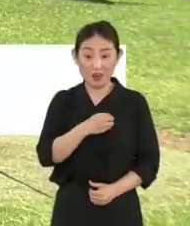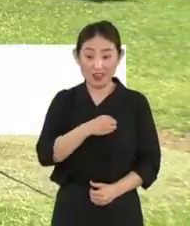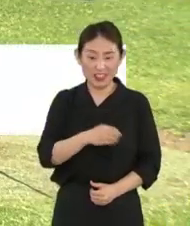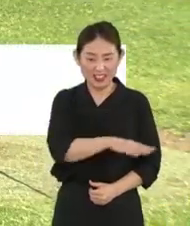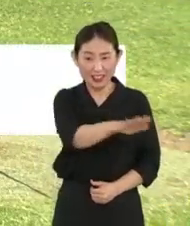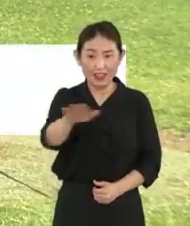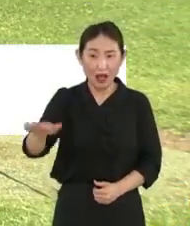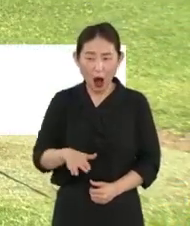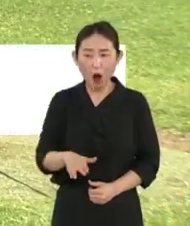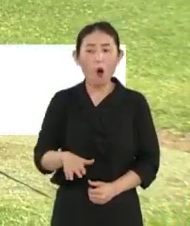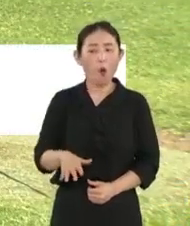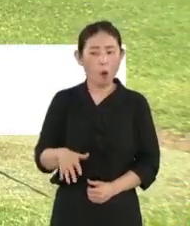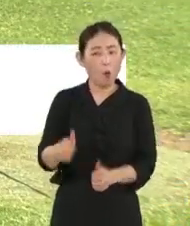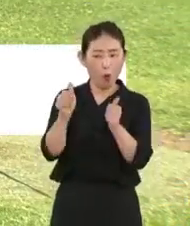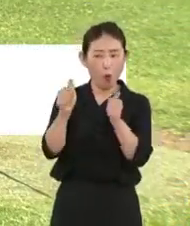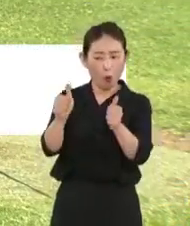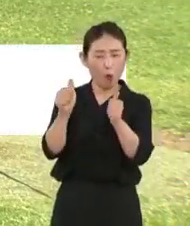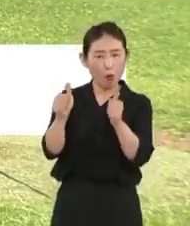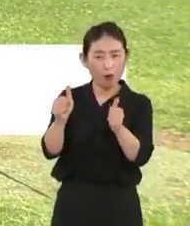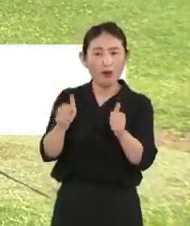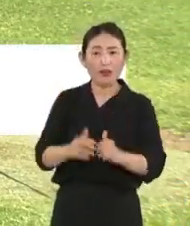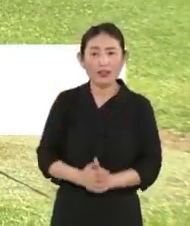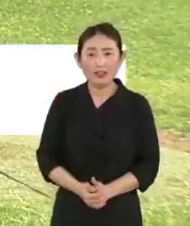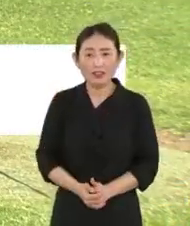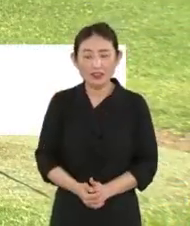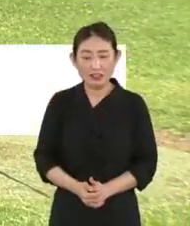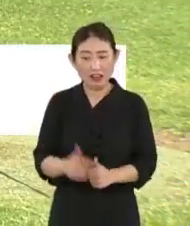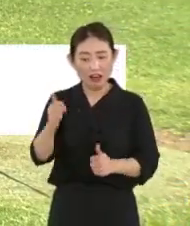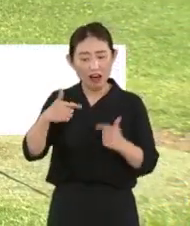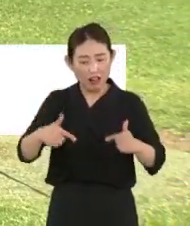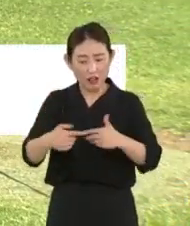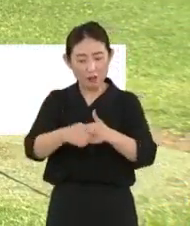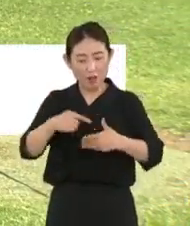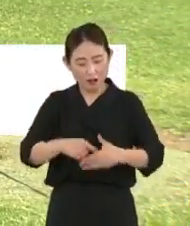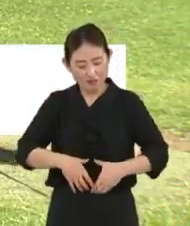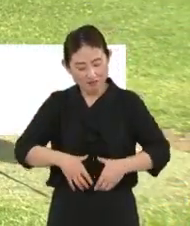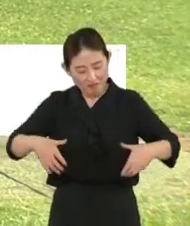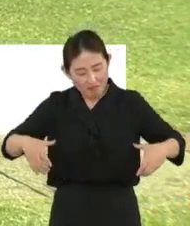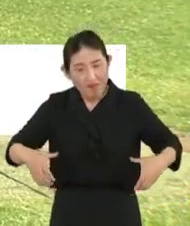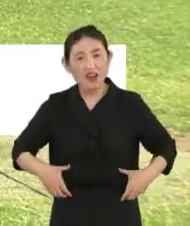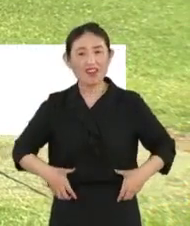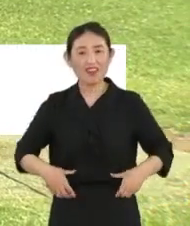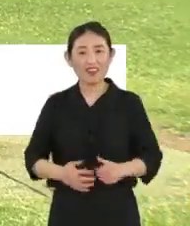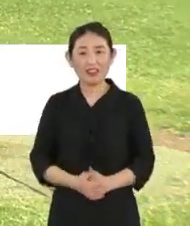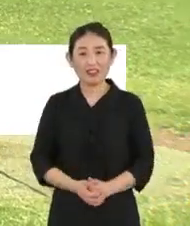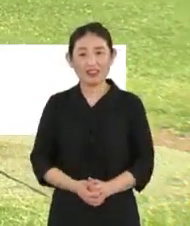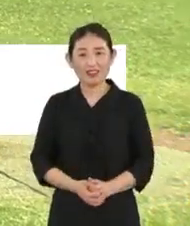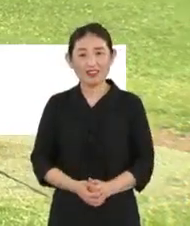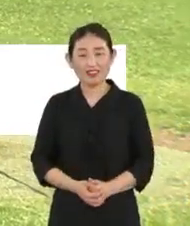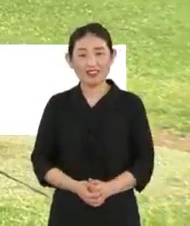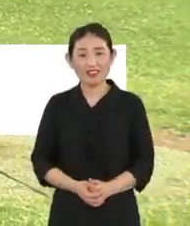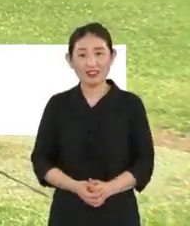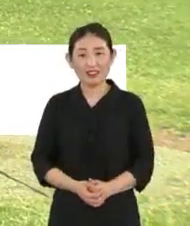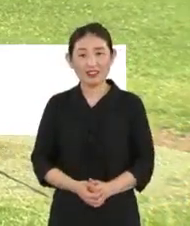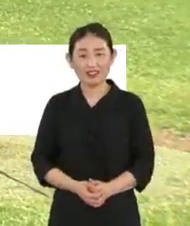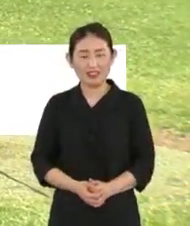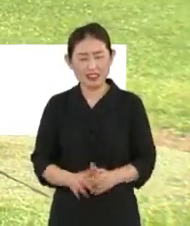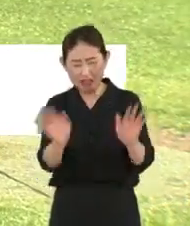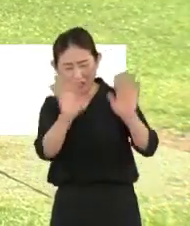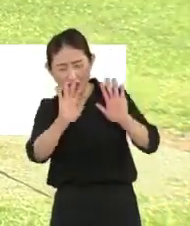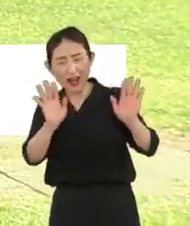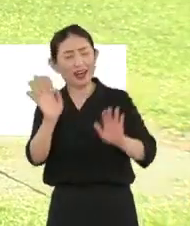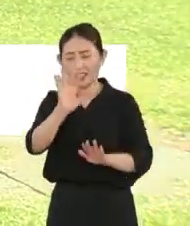그 후 물 많이 얻으신 분이시고 열린 마음으로 대화가 되시는 분입니다 그래서 저희들이 곡 고사 하시는